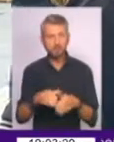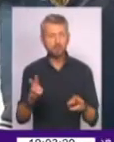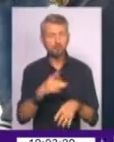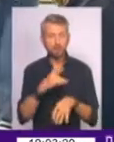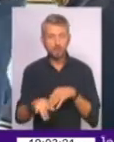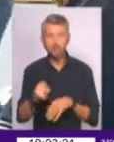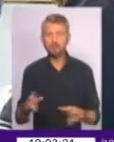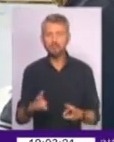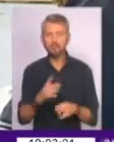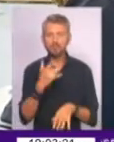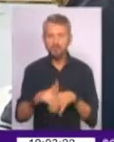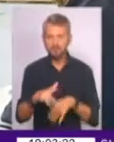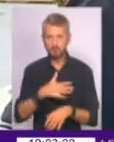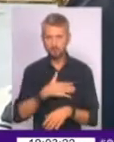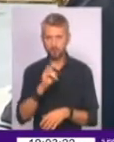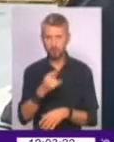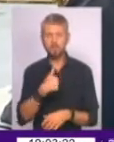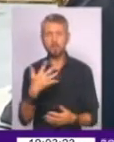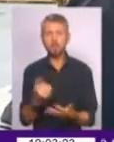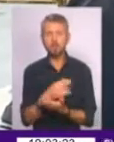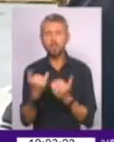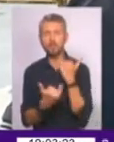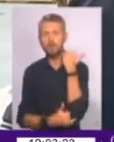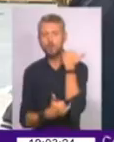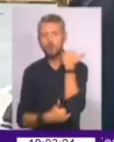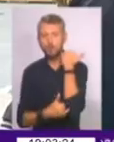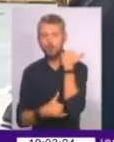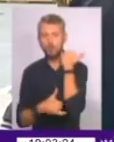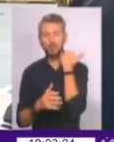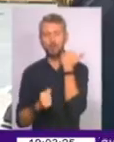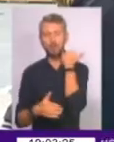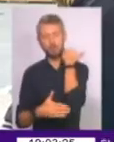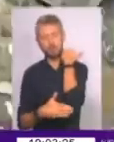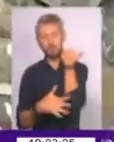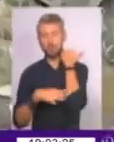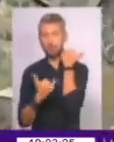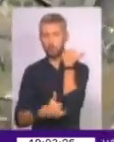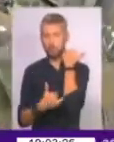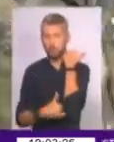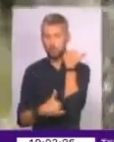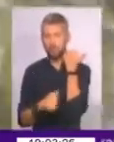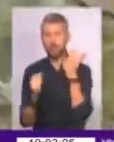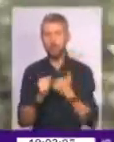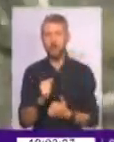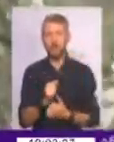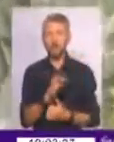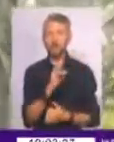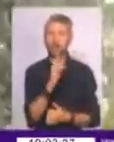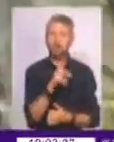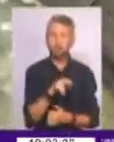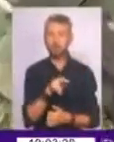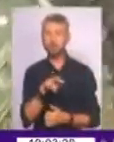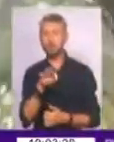сожгли моєго дитина. Ми його знайшли по татуїровці. У нього на правому локоточку була татуїровка. А копу та монахові сьогодні судилося ще